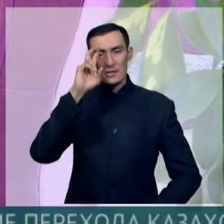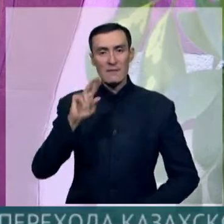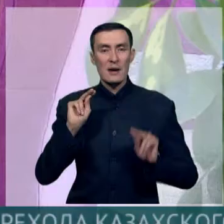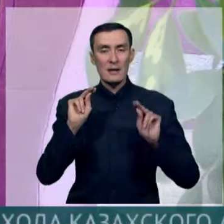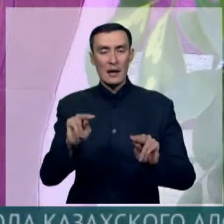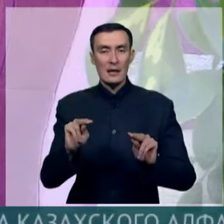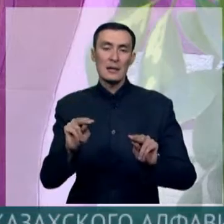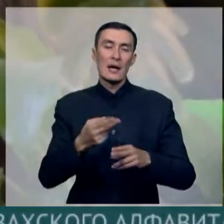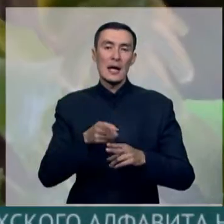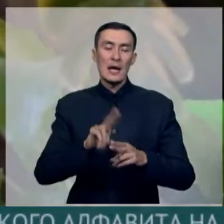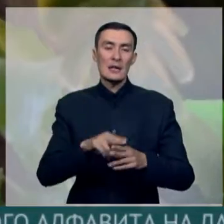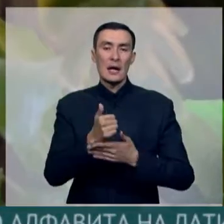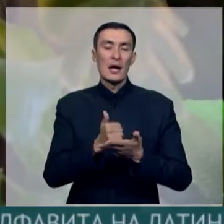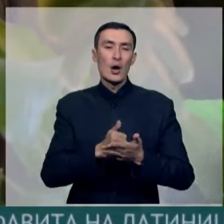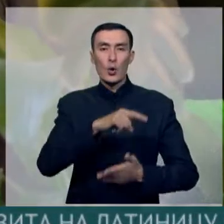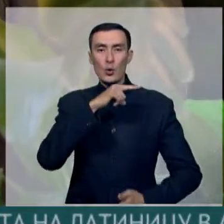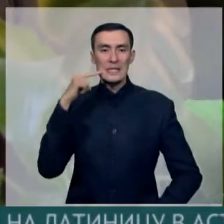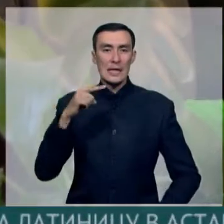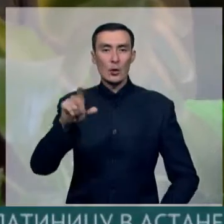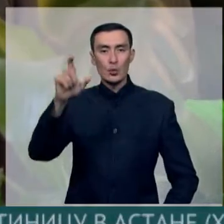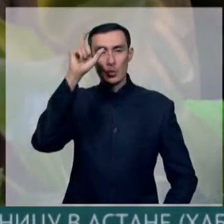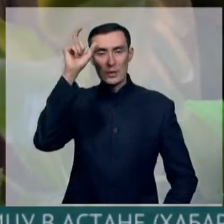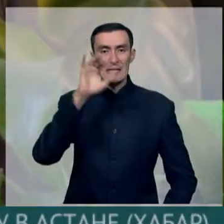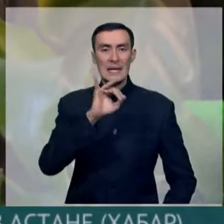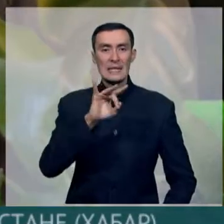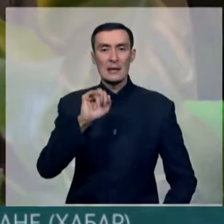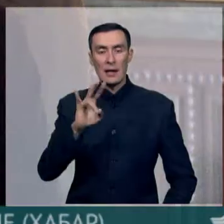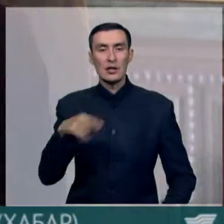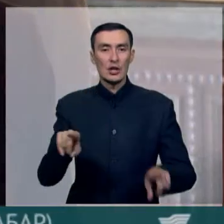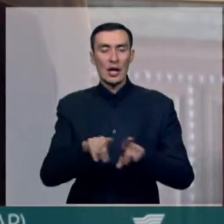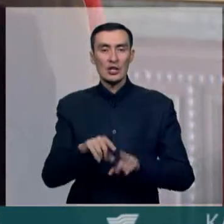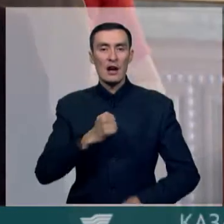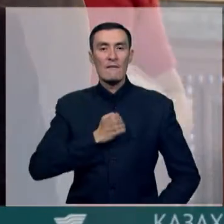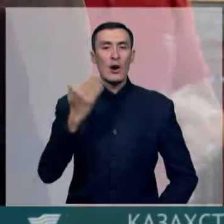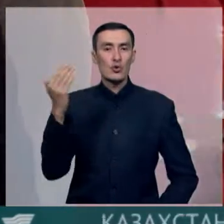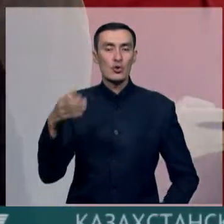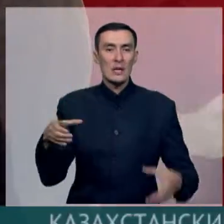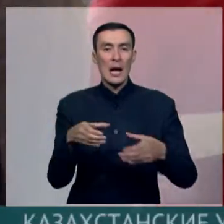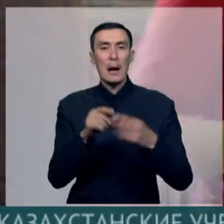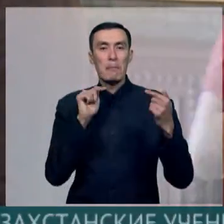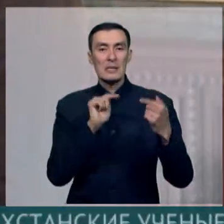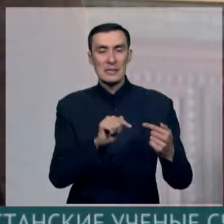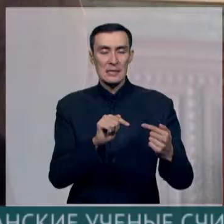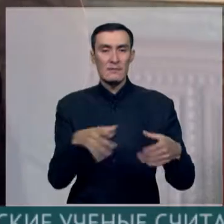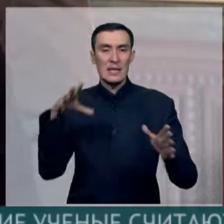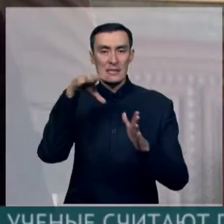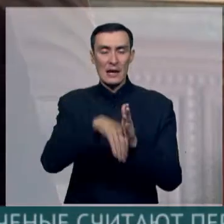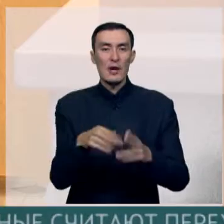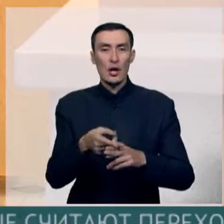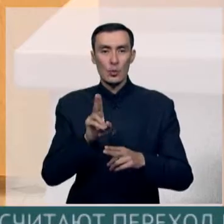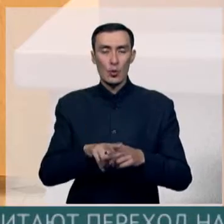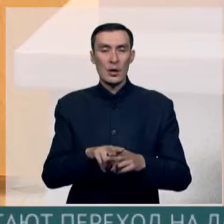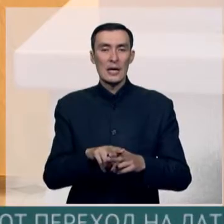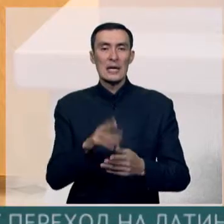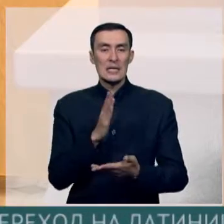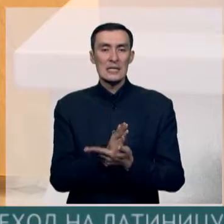стран-гарантов России, Турции и Ирана, ну и, конечно же, представители вооруженной оппозиции, в составе которой как